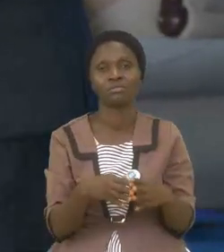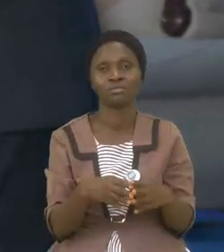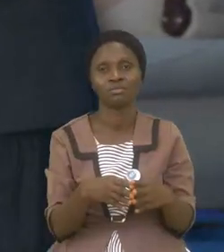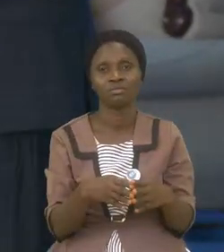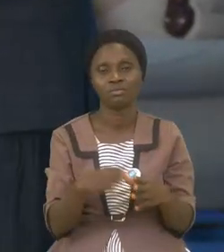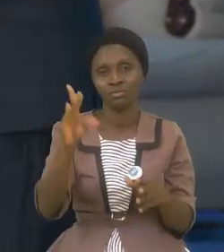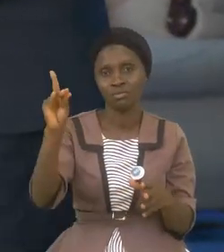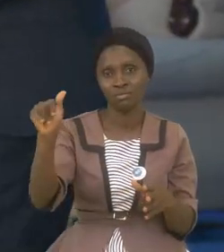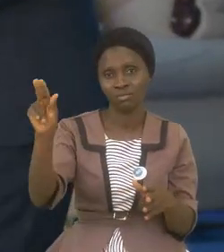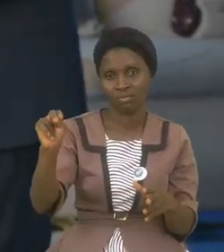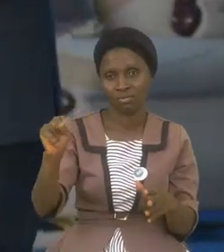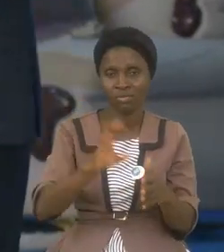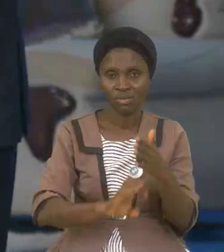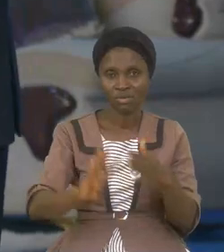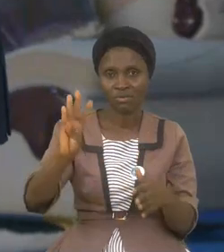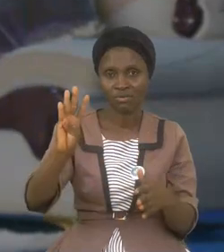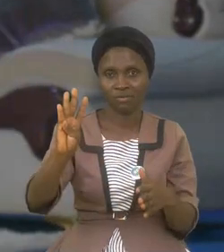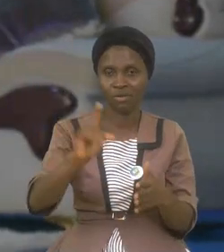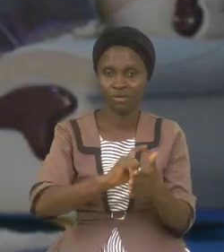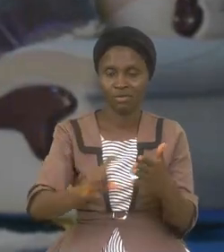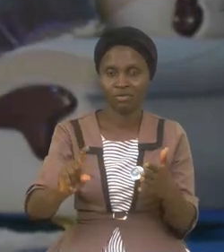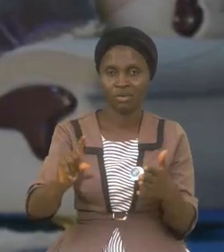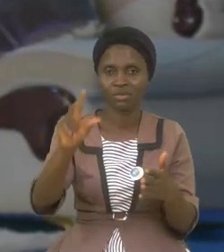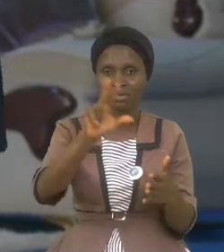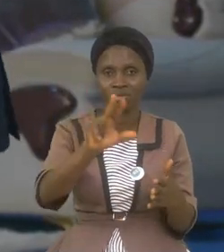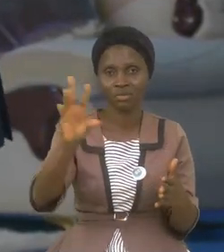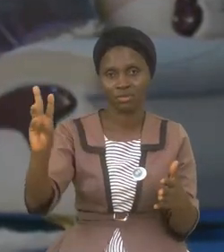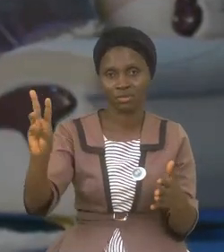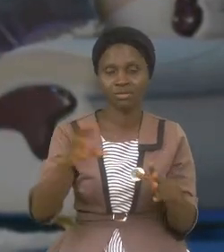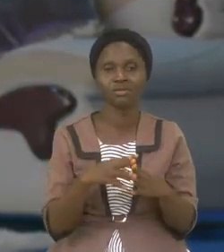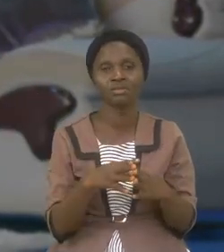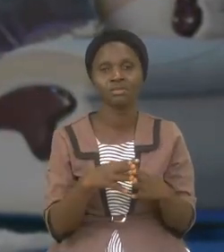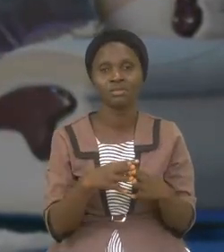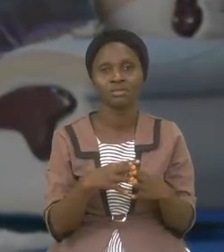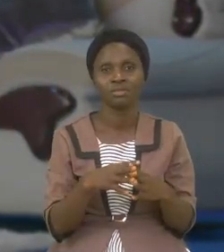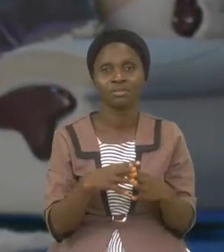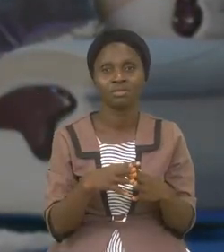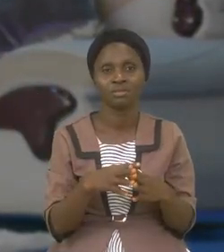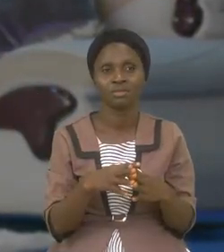La délivrance durable du Dieu qui est capable. Daniel